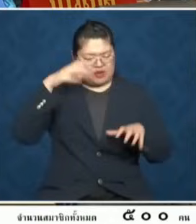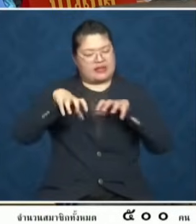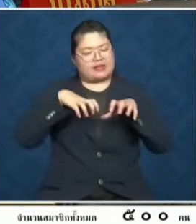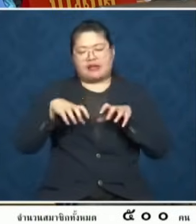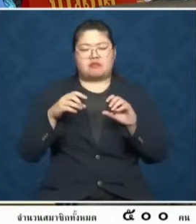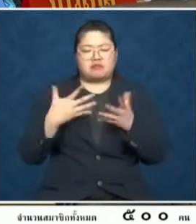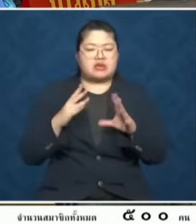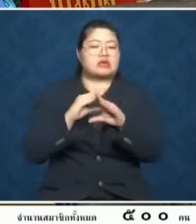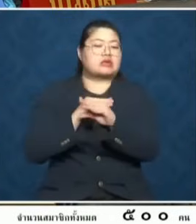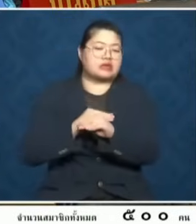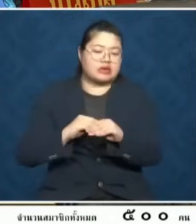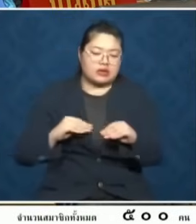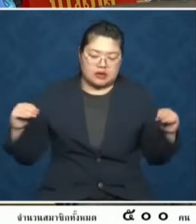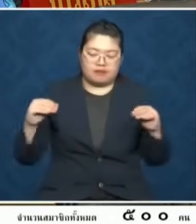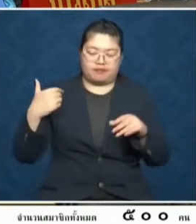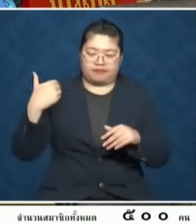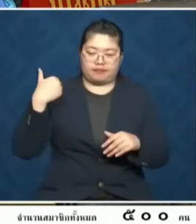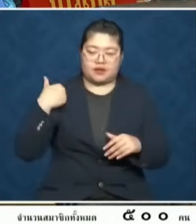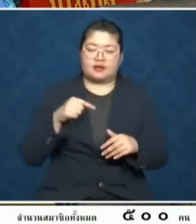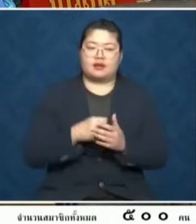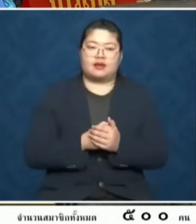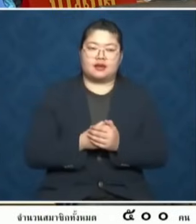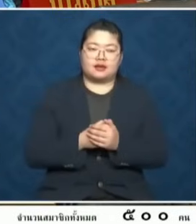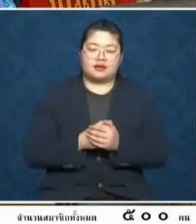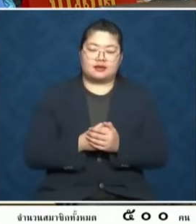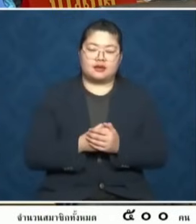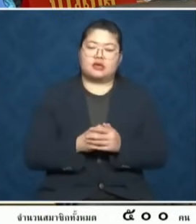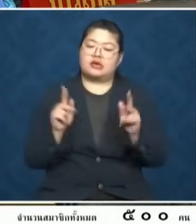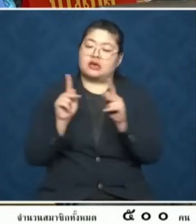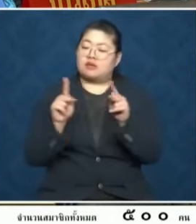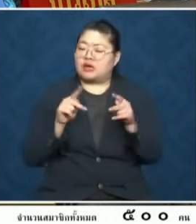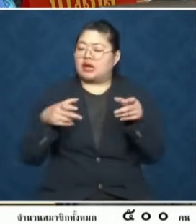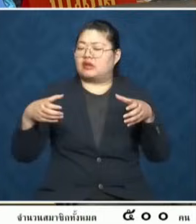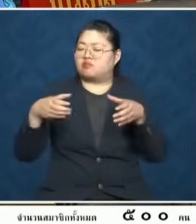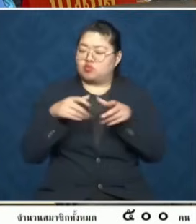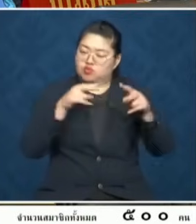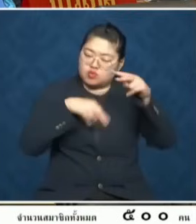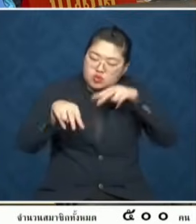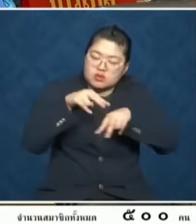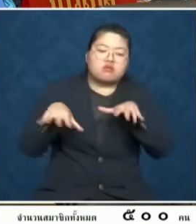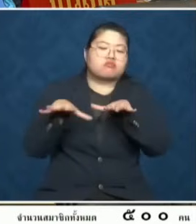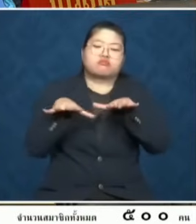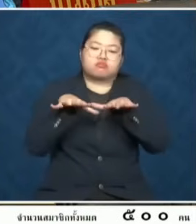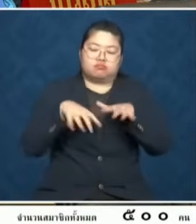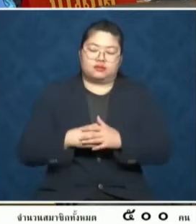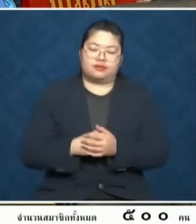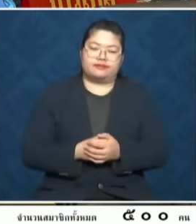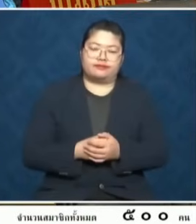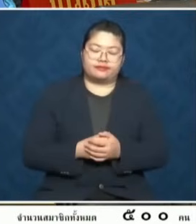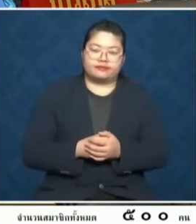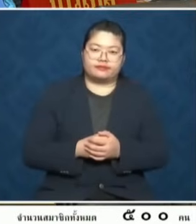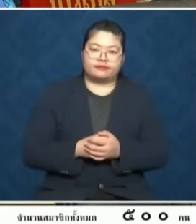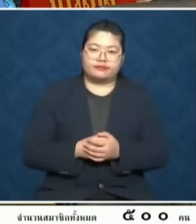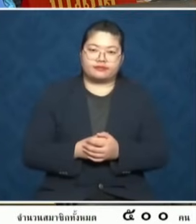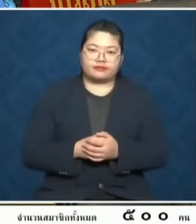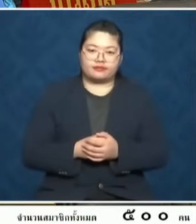แล้วก็ยังปล่อยให้เรื่องเรือนหายไปพร้อมกับการตั้งคณะกรรมการขึ้นมาแค่ตรวจสอบเท่านั้นไม่เพียงเท่า